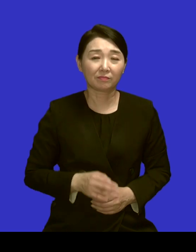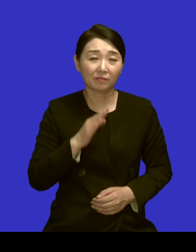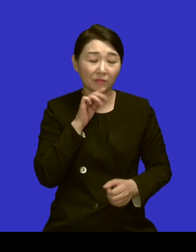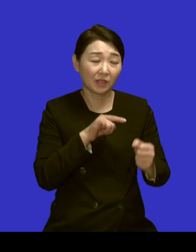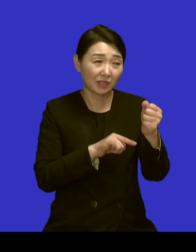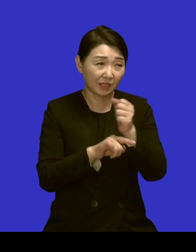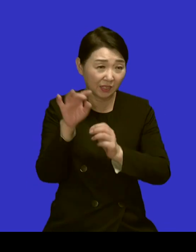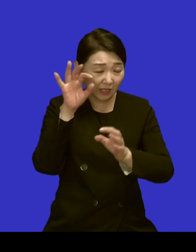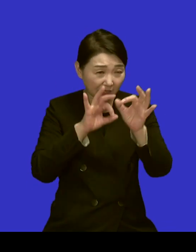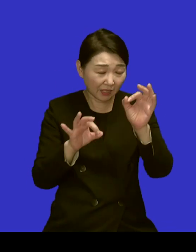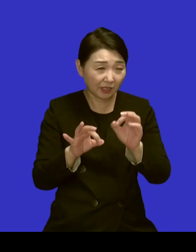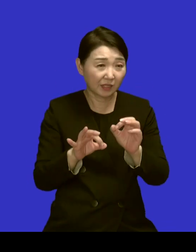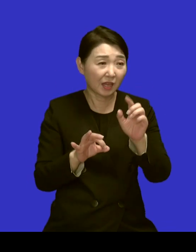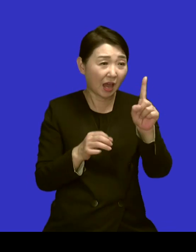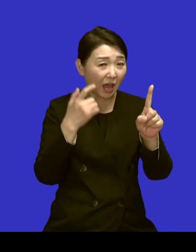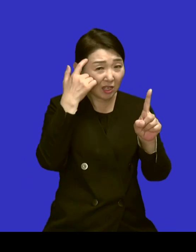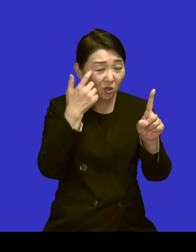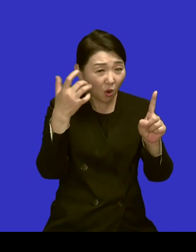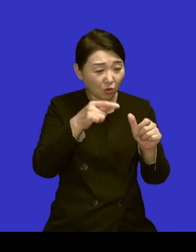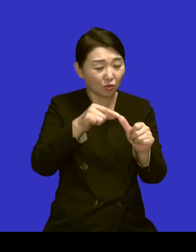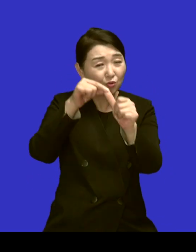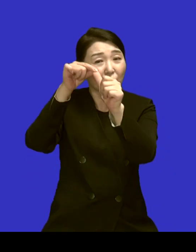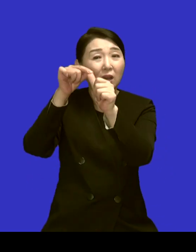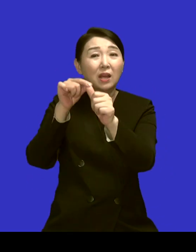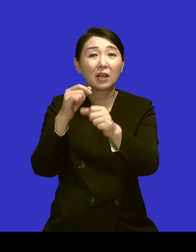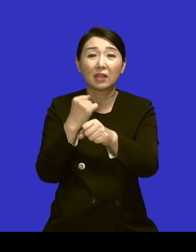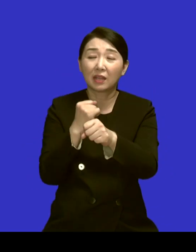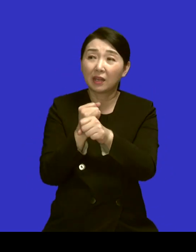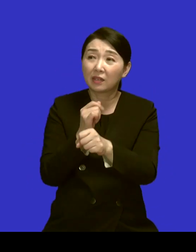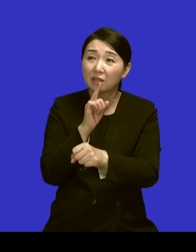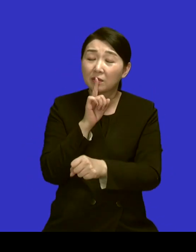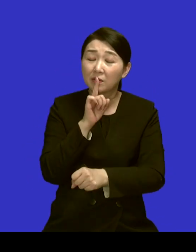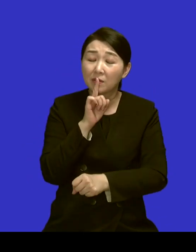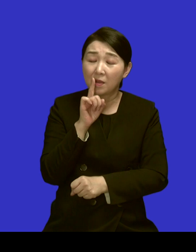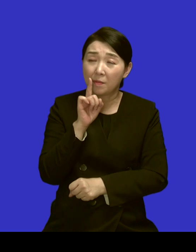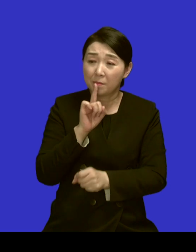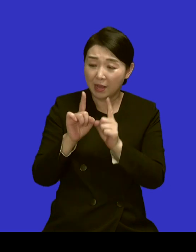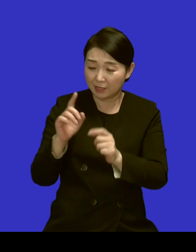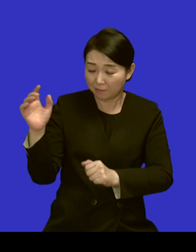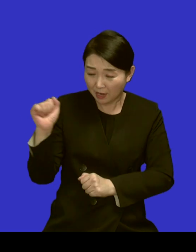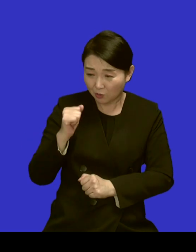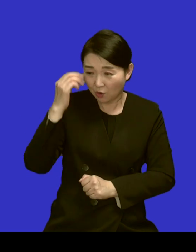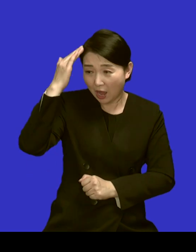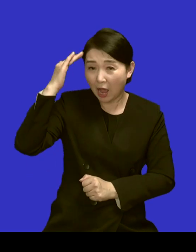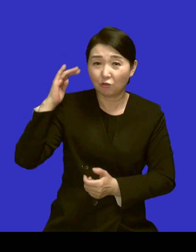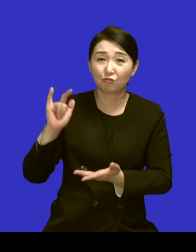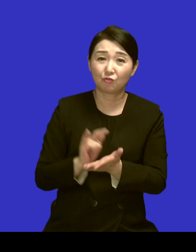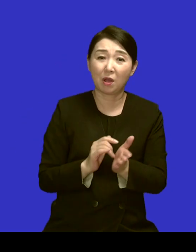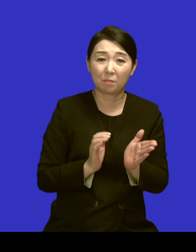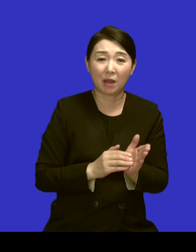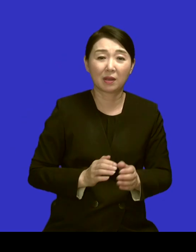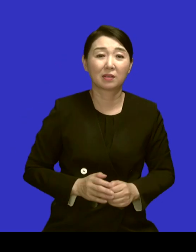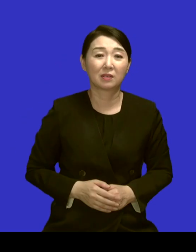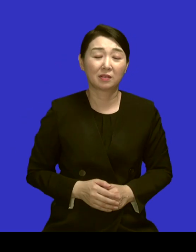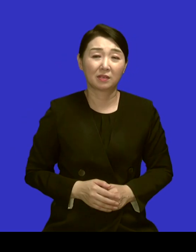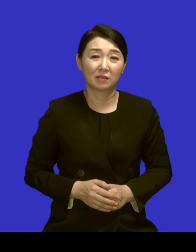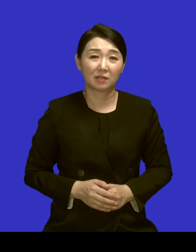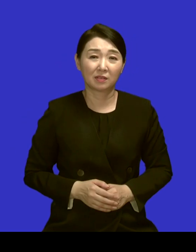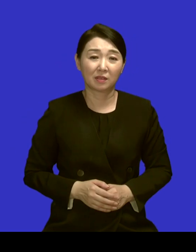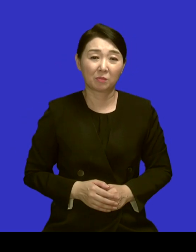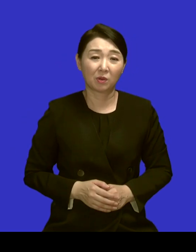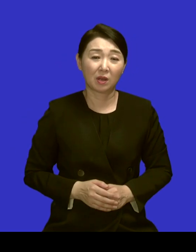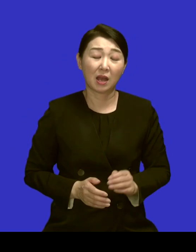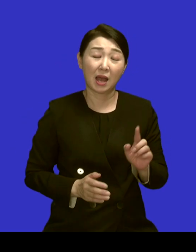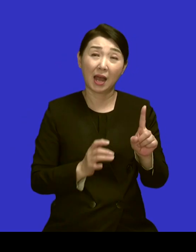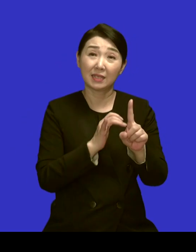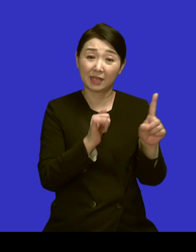진리를 구하는 한 영혼을 구해달라라는 말씀을 갖고 이제 한국 땅으로 돌아와서 네. 원디사이플이라는 예. 한 명의